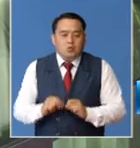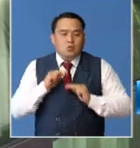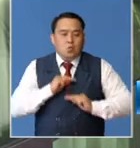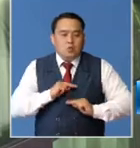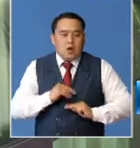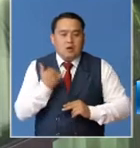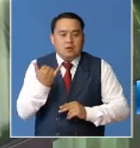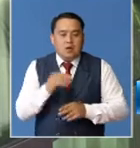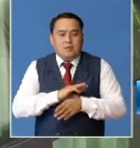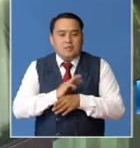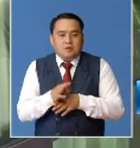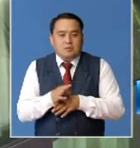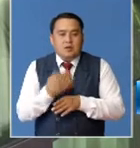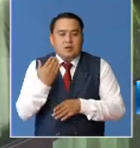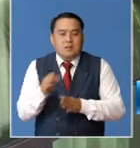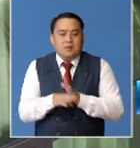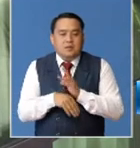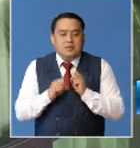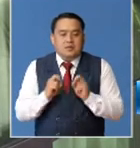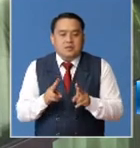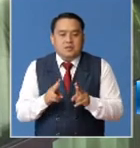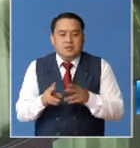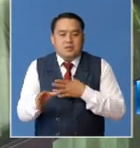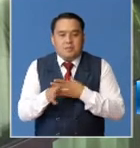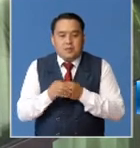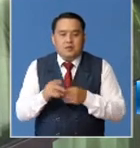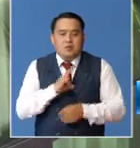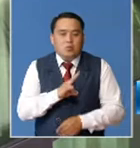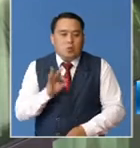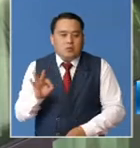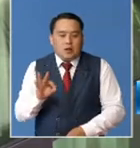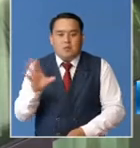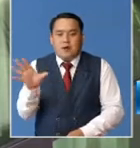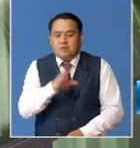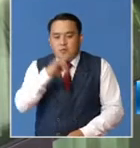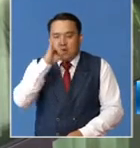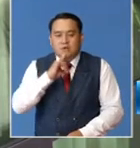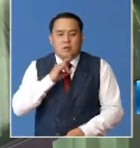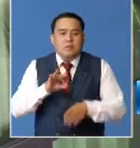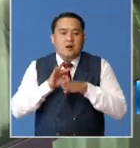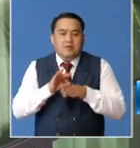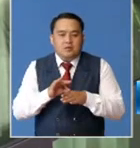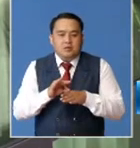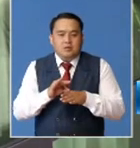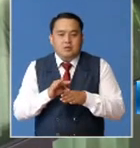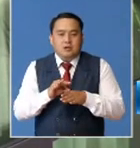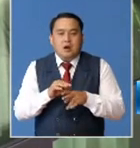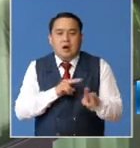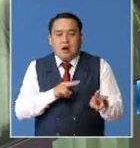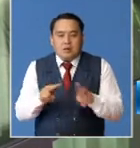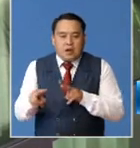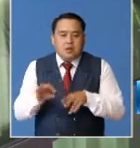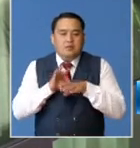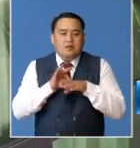И совместно с нашими партнерами, в том числе с партией «Нур Отан», мы по всему Казахстану проводим диагностику и